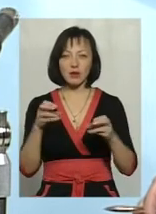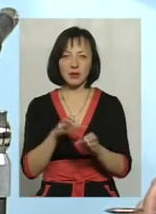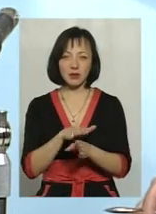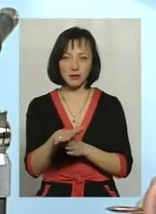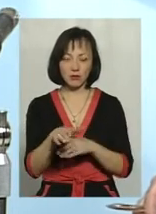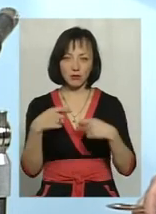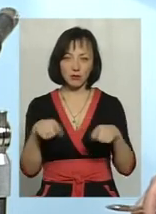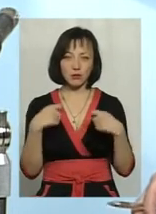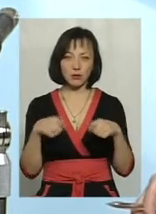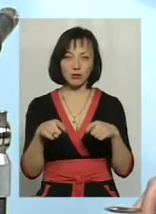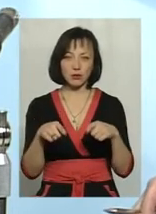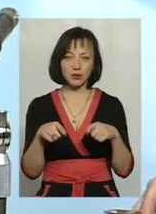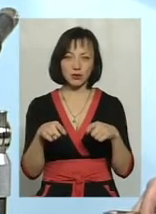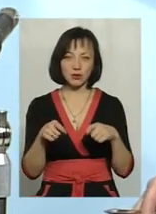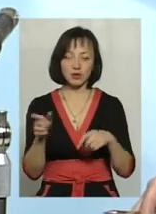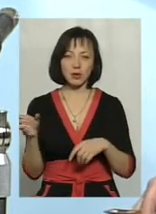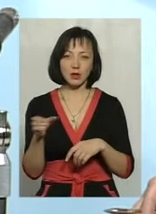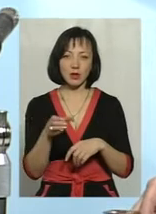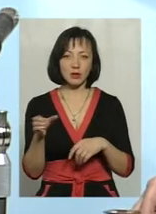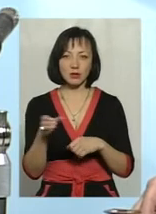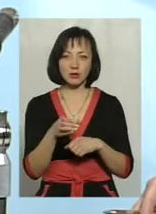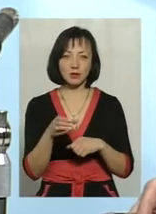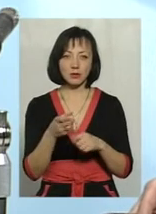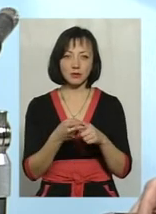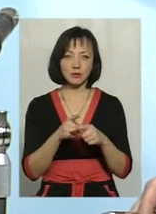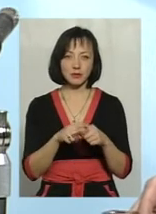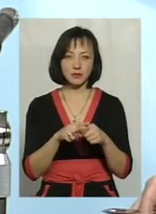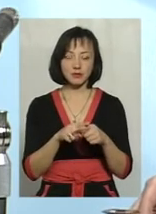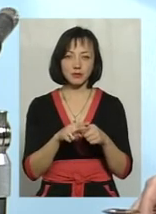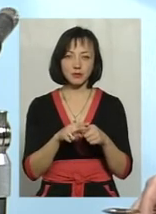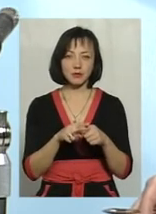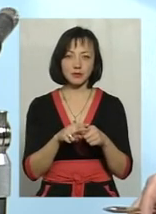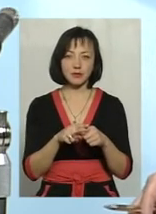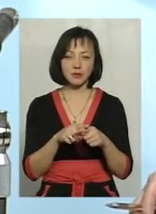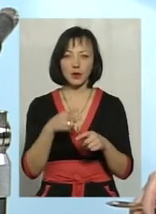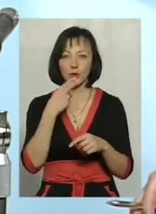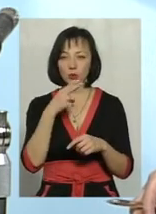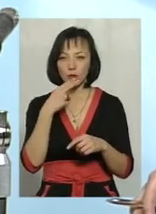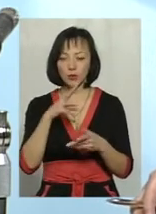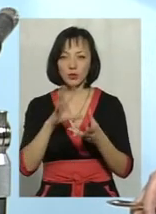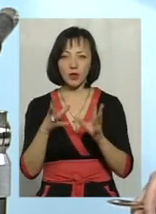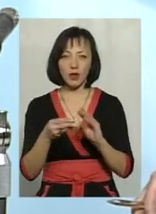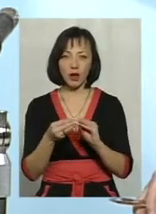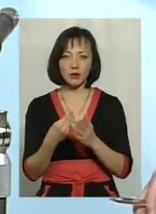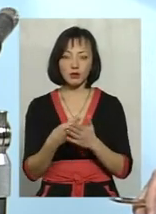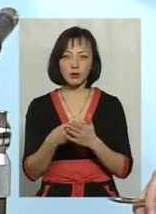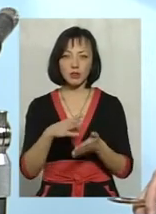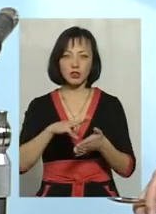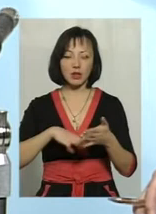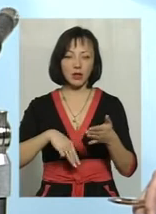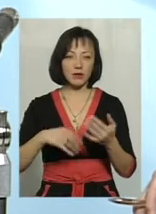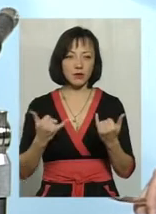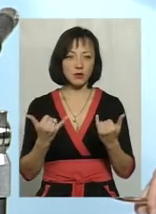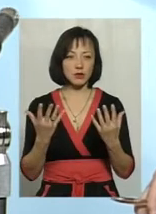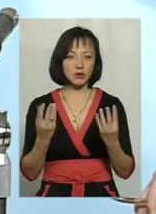здійснюється реалізація підакцизної продукції, тобто алкоголю і тютюну. Загальна сума штрафів на сьогодні